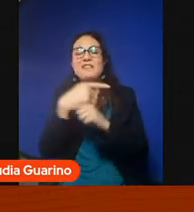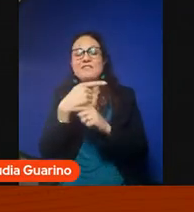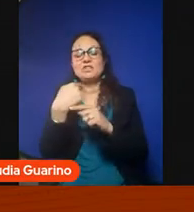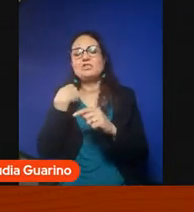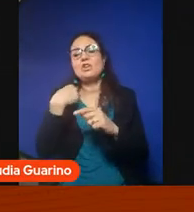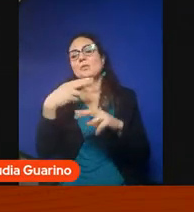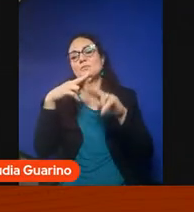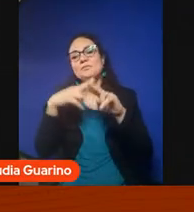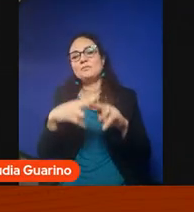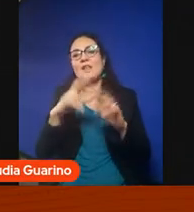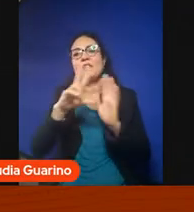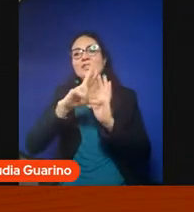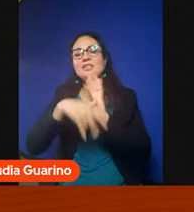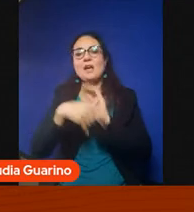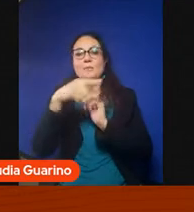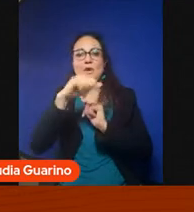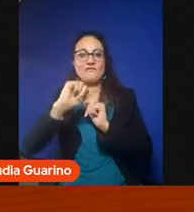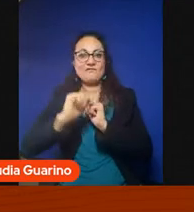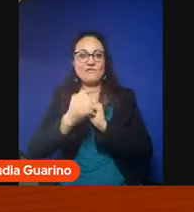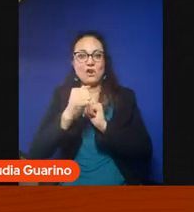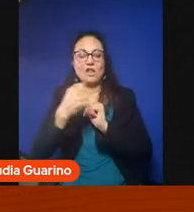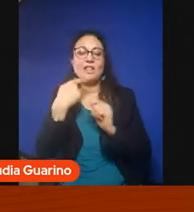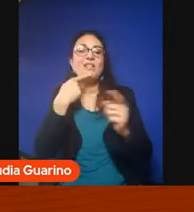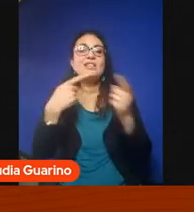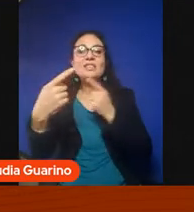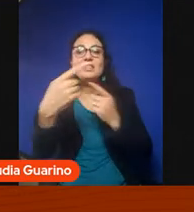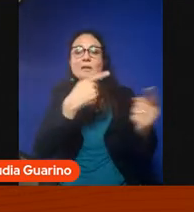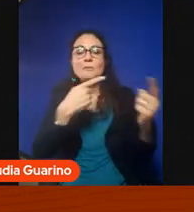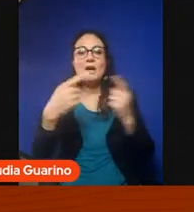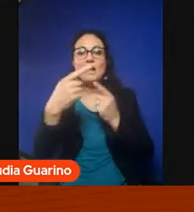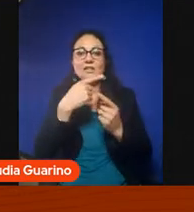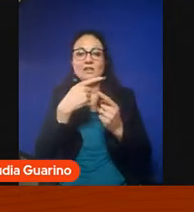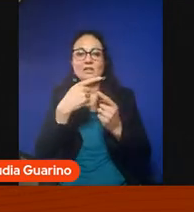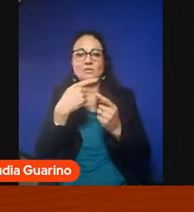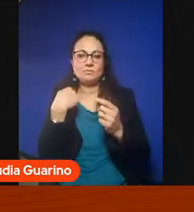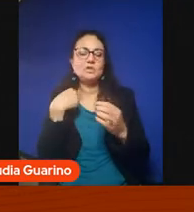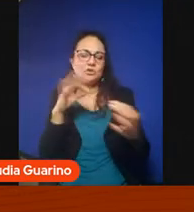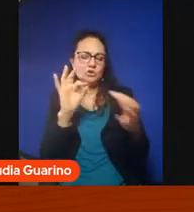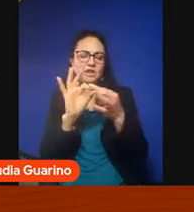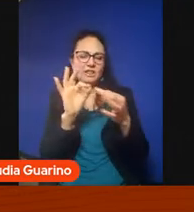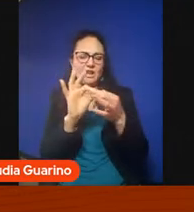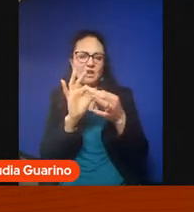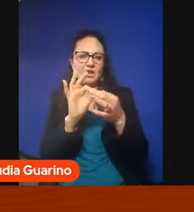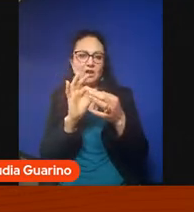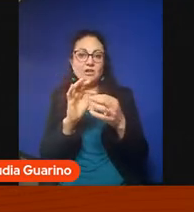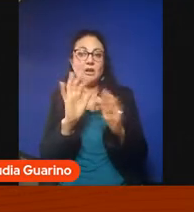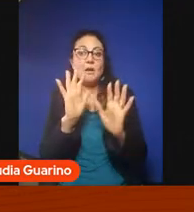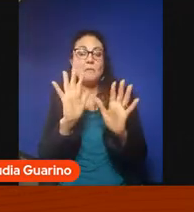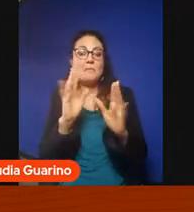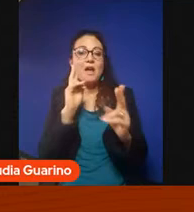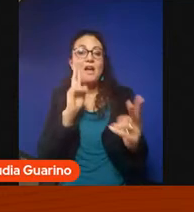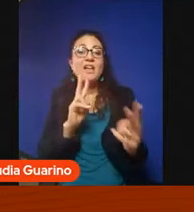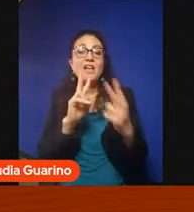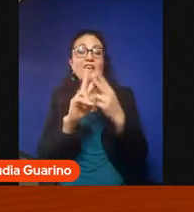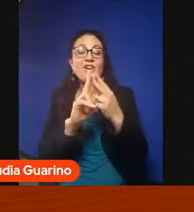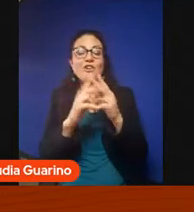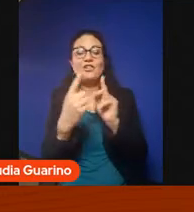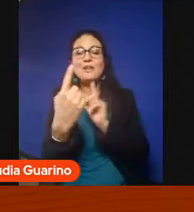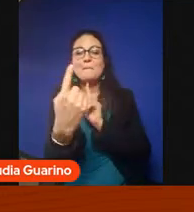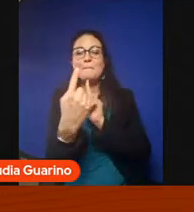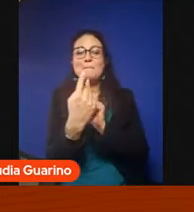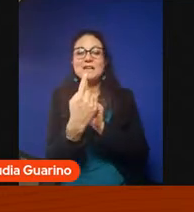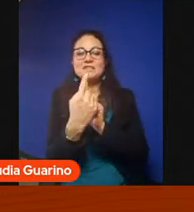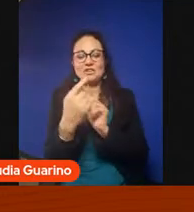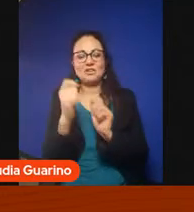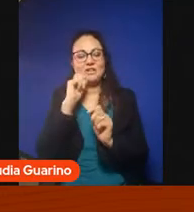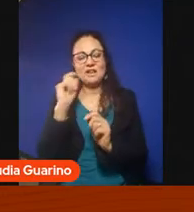Foligno, è dedicata a questo dibattito, sono d'accordo, anche se poi l'incontro tra le persone fa la differenza. Perché